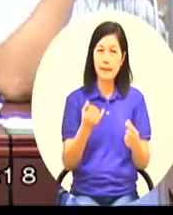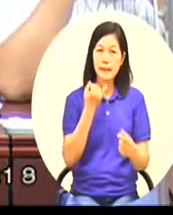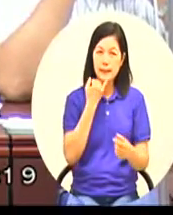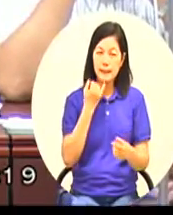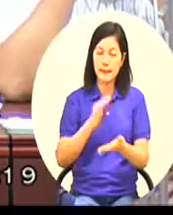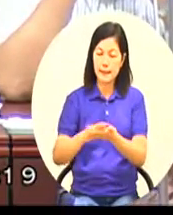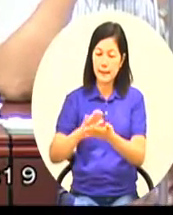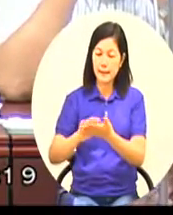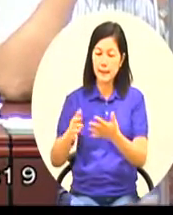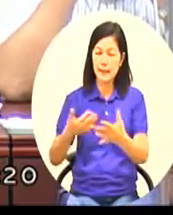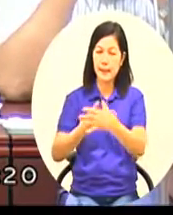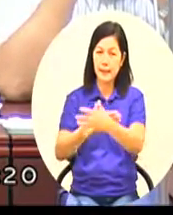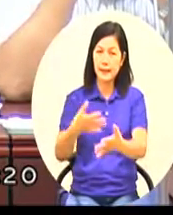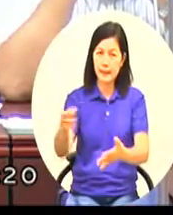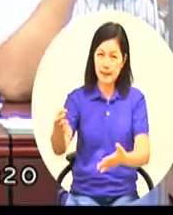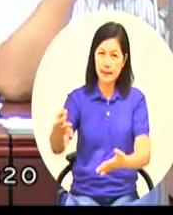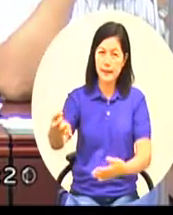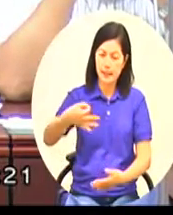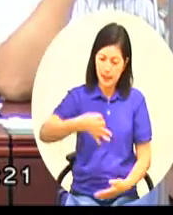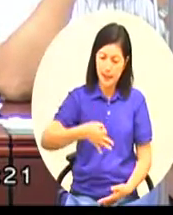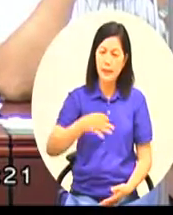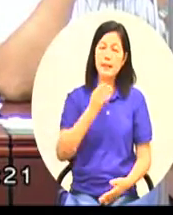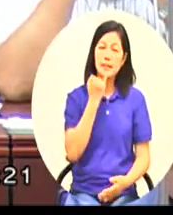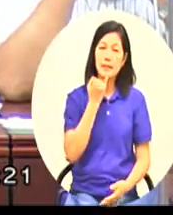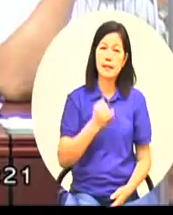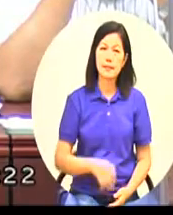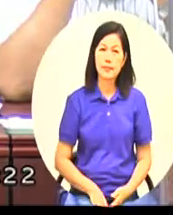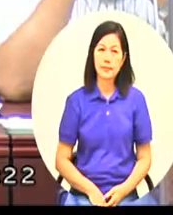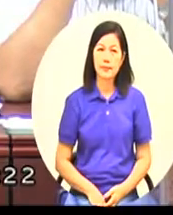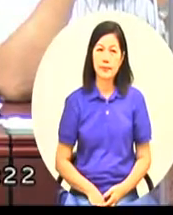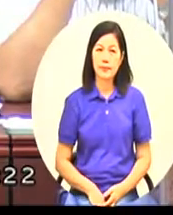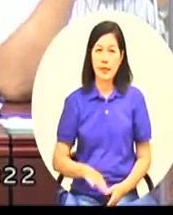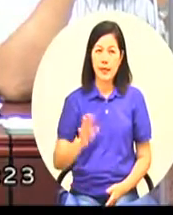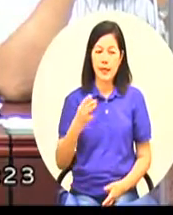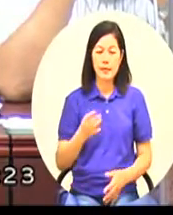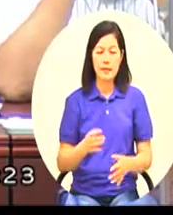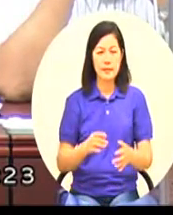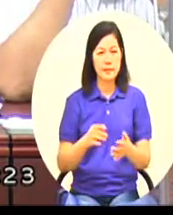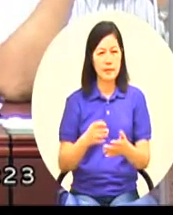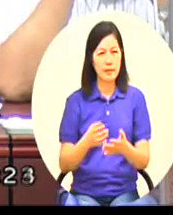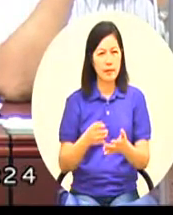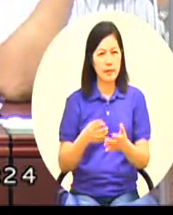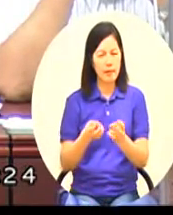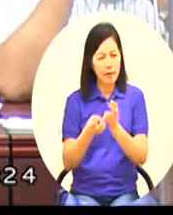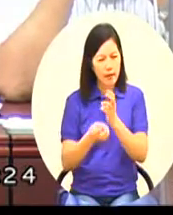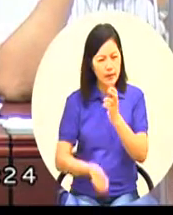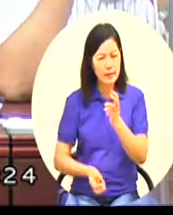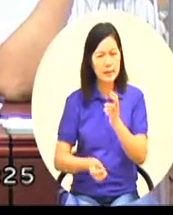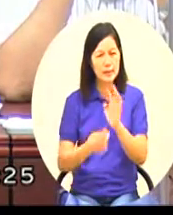清洁奖金。好，那不过这里面还有一些细节必须要再做一个厘清，比如说像